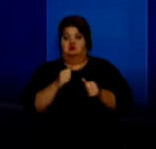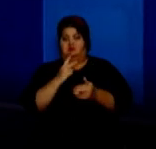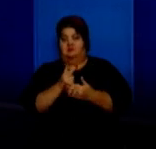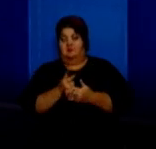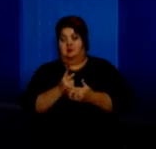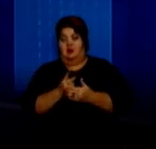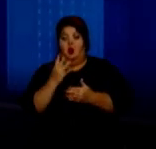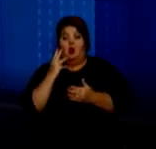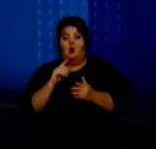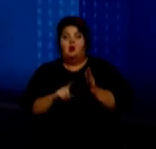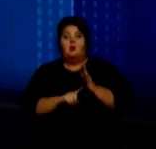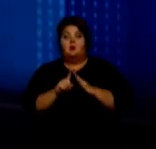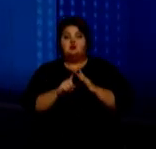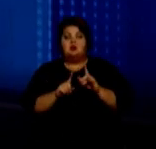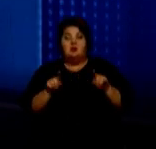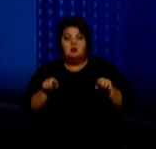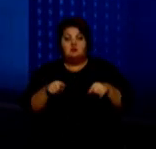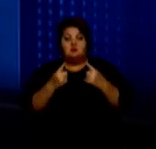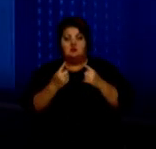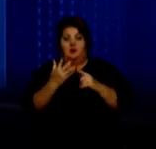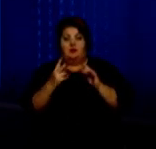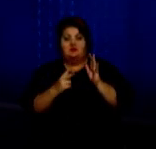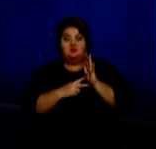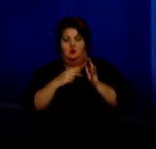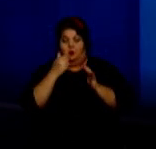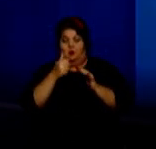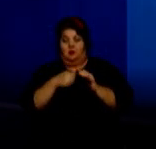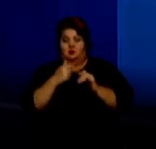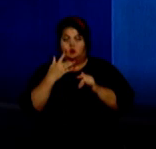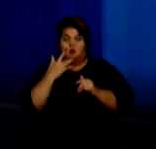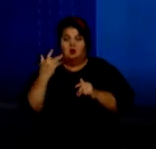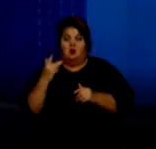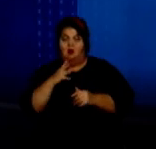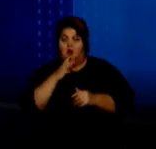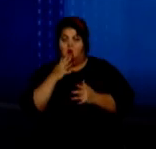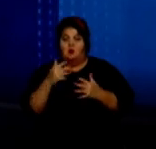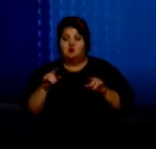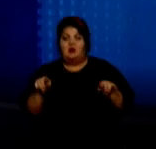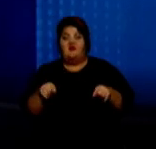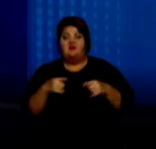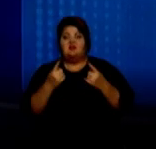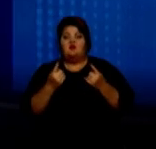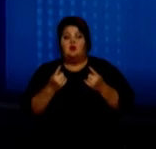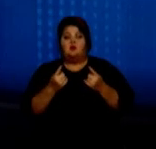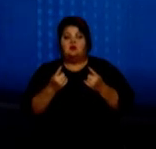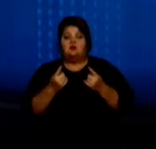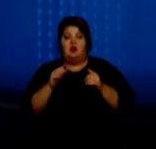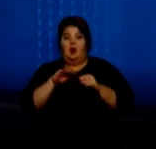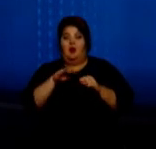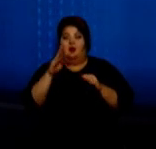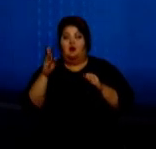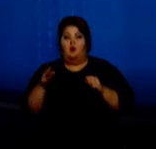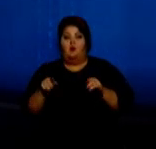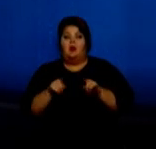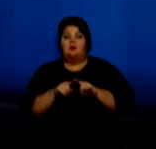почали відтворювати об'єкт, то зрозуміло, за радянських часів вже відтворювати купол як такий, знаєте,